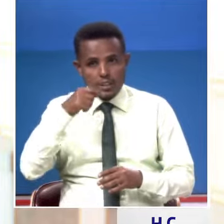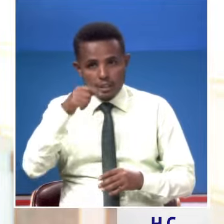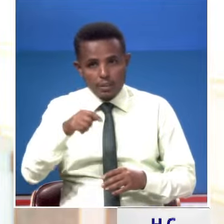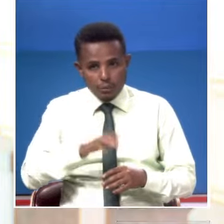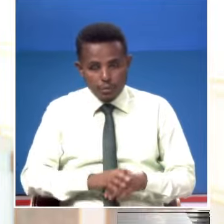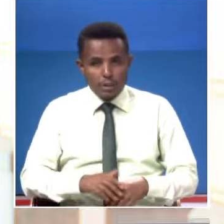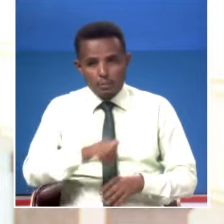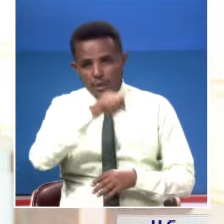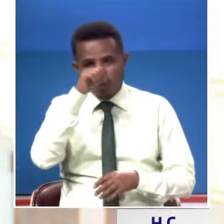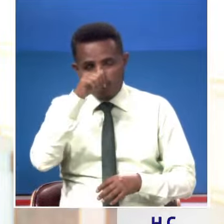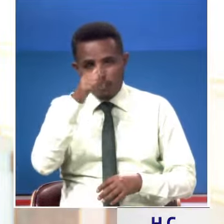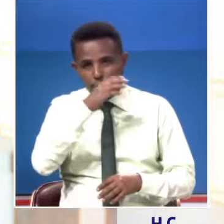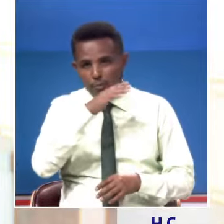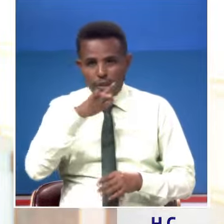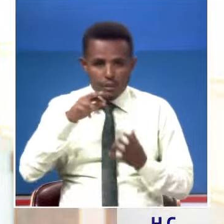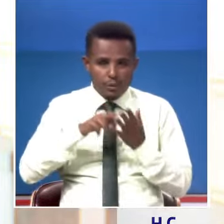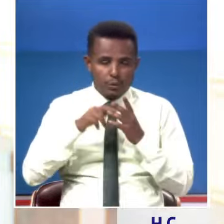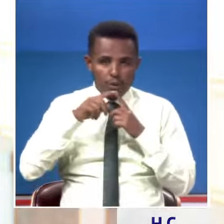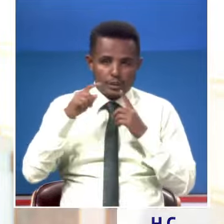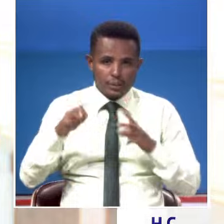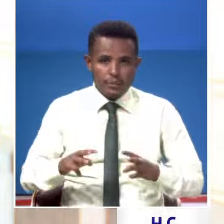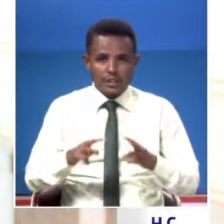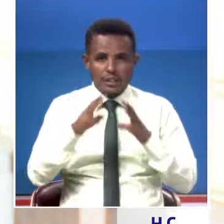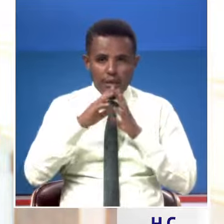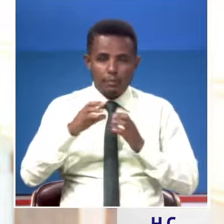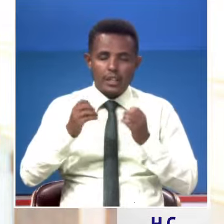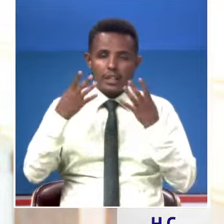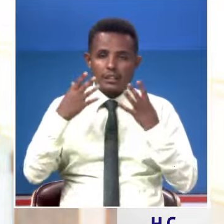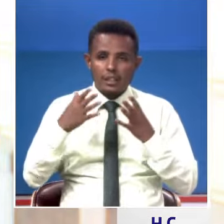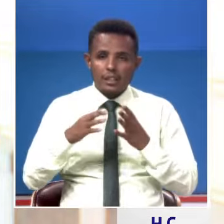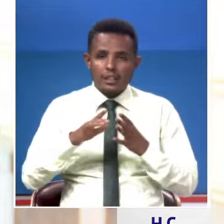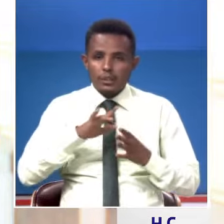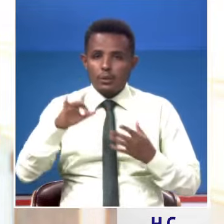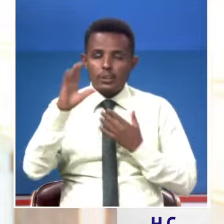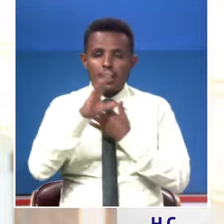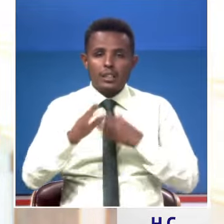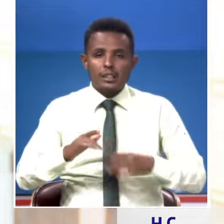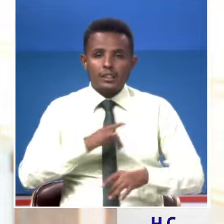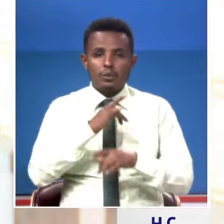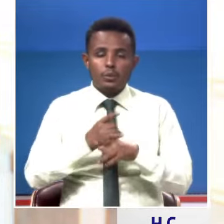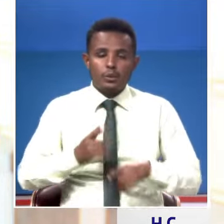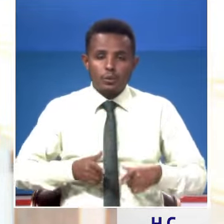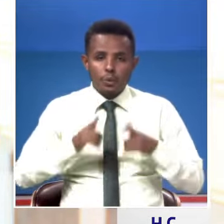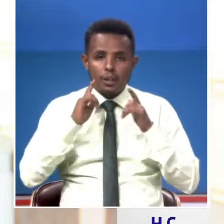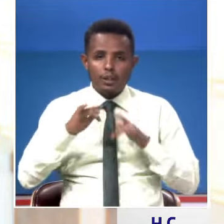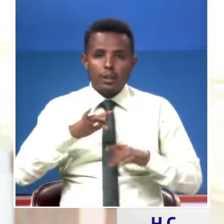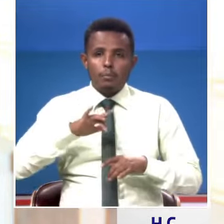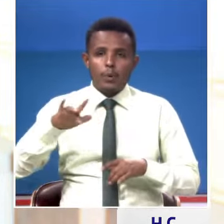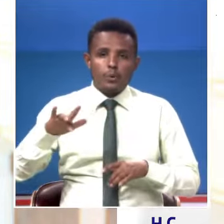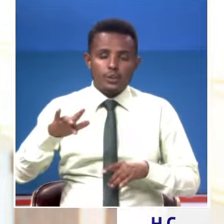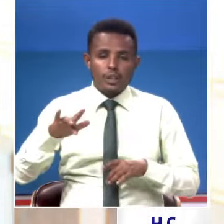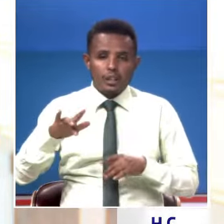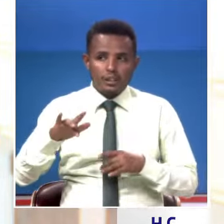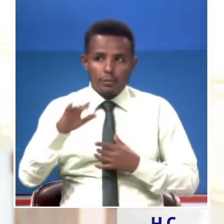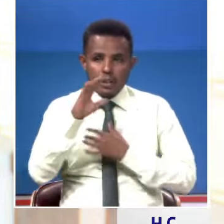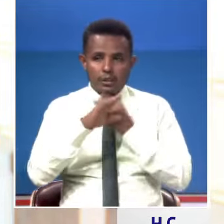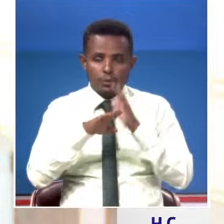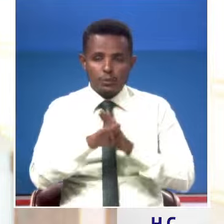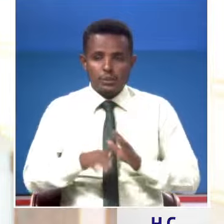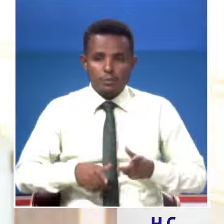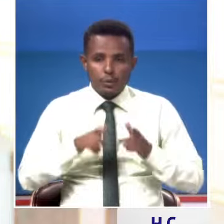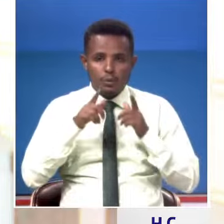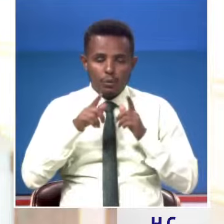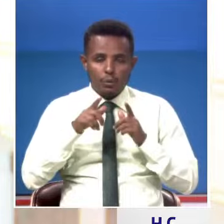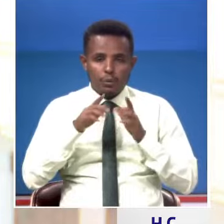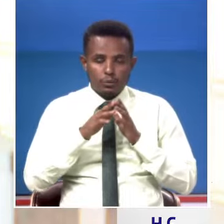ሆነ በህገወጥ መንገድ በርካታ የውጭ ሀገር ዜጎች ይኖራሉ። እንግዲህ በውጭ ሀገር በዚህ በሀገር ውስጥ የሚኖሩት የውጭ